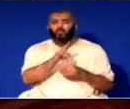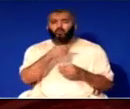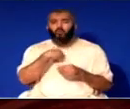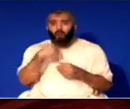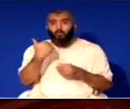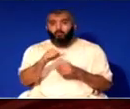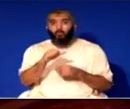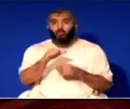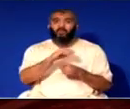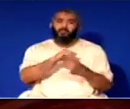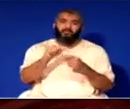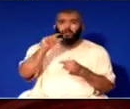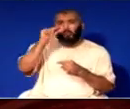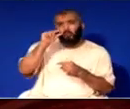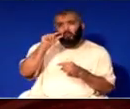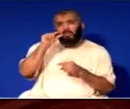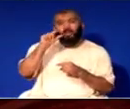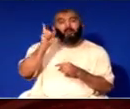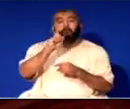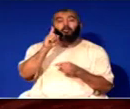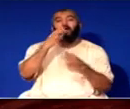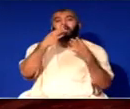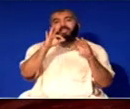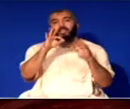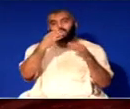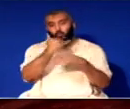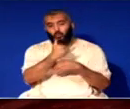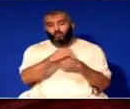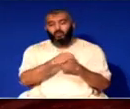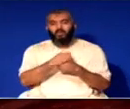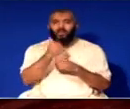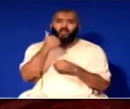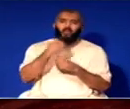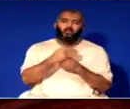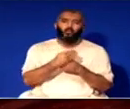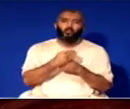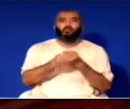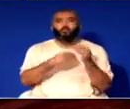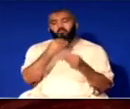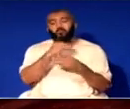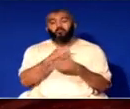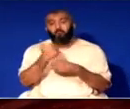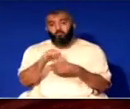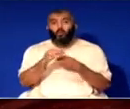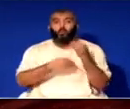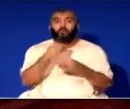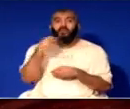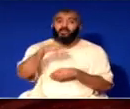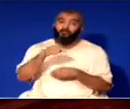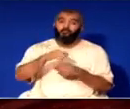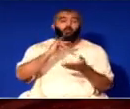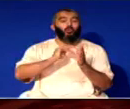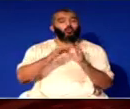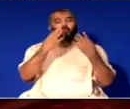كاينه وحده قالت لي كاينه وحده ارمله، اختها ارمله وزوج تاعها الزوج الاخرى عنده صوابي، قلت لها قول لها مدي